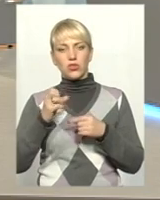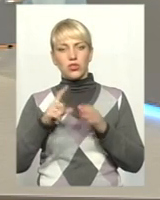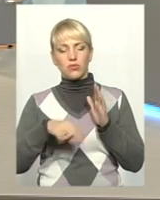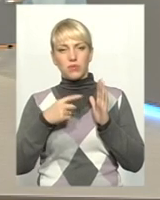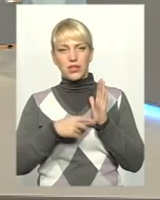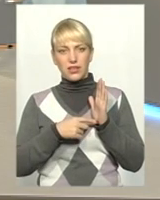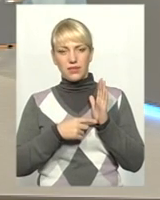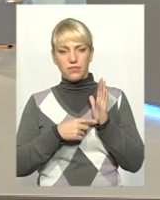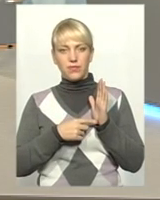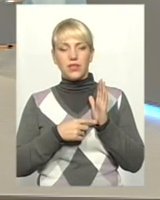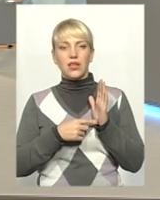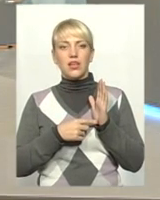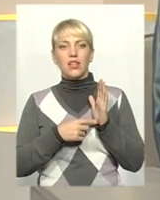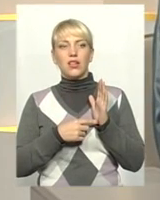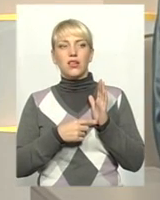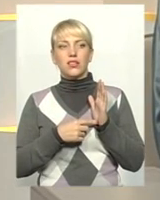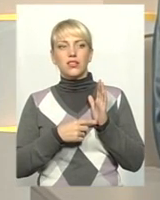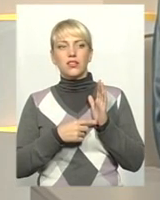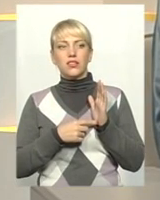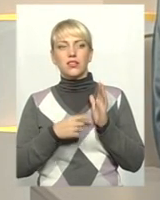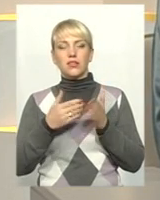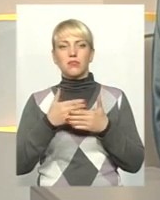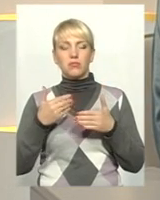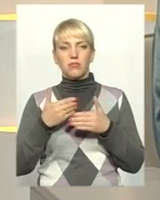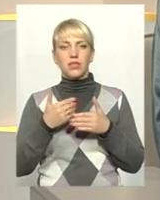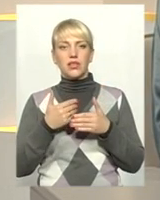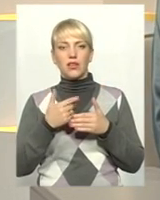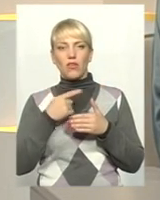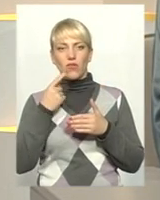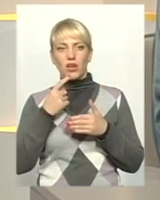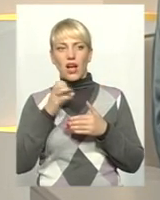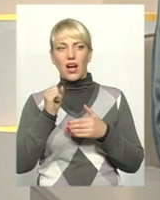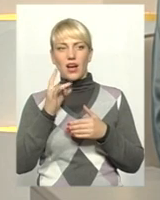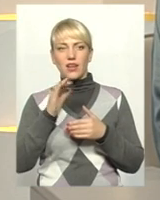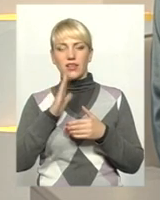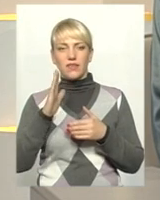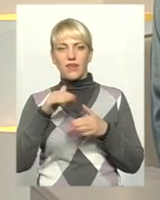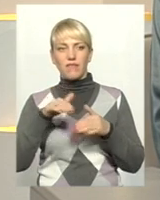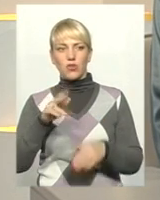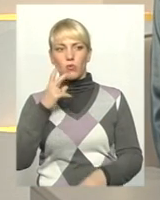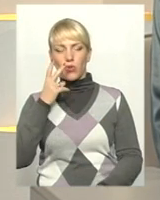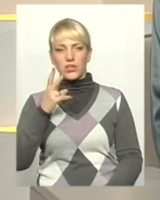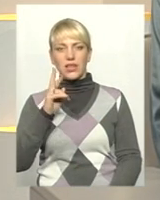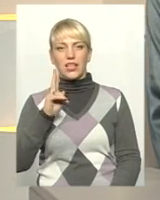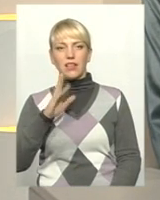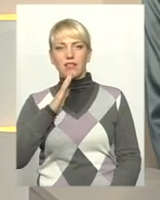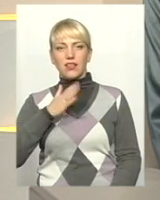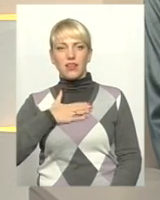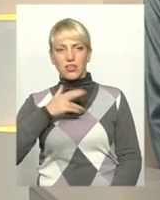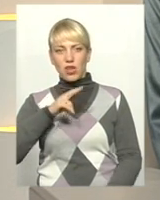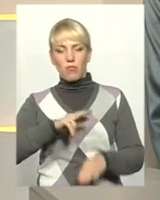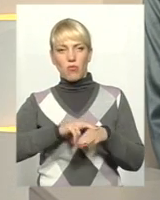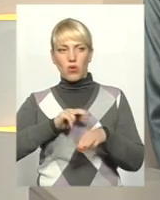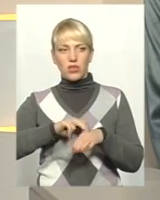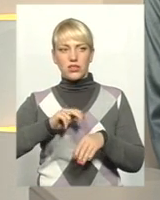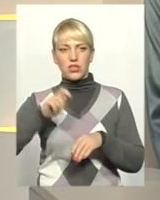одного. Ми частково зачепили. Хочу архівне відео показати, як наша поліція